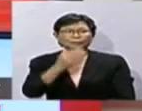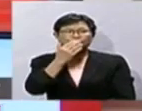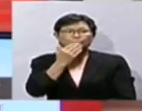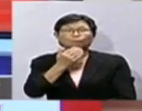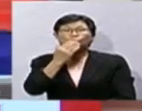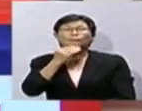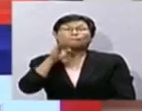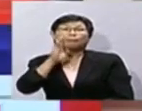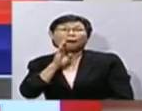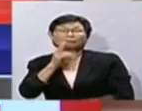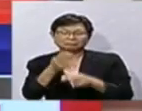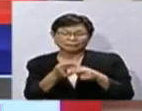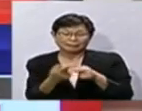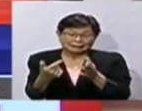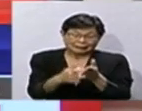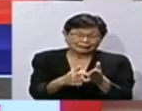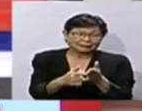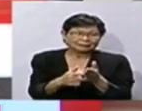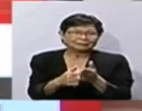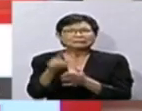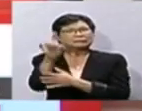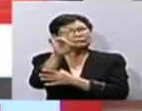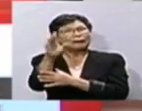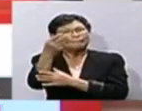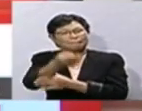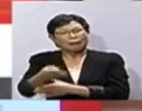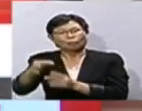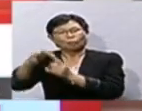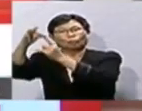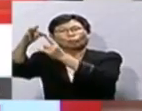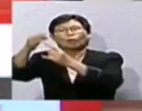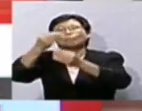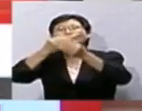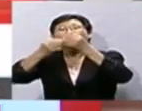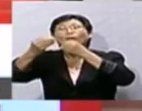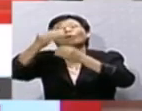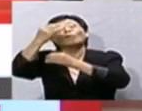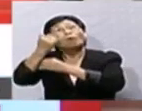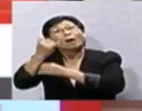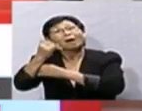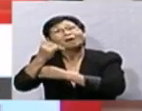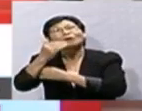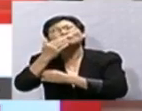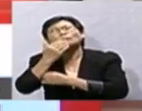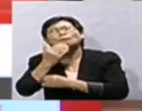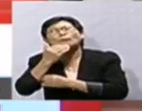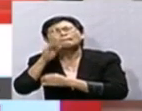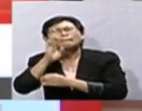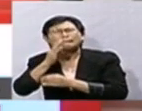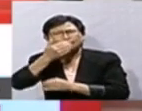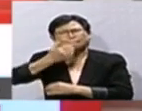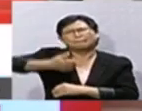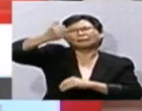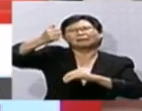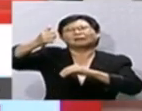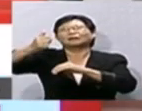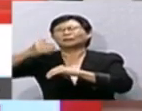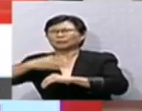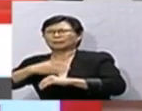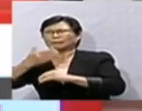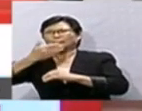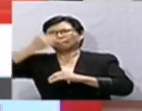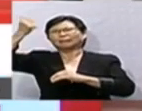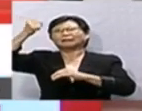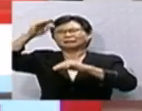Perang kini dijenamakan semula sebagai salah satu bahan utama pemakanan kerana ia didapati lebih baik berbanding gula putih